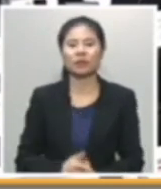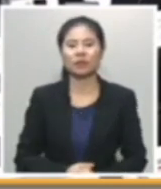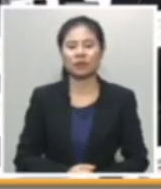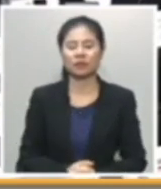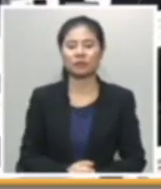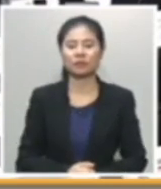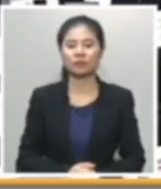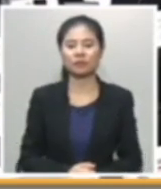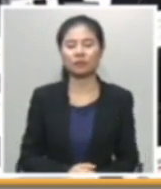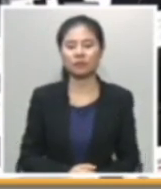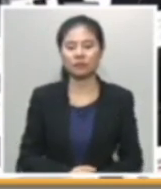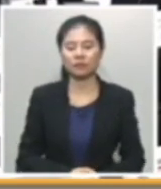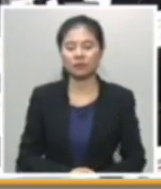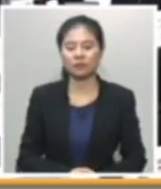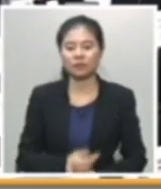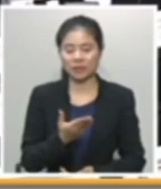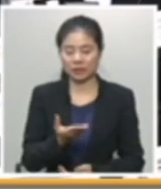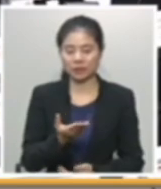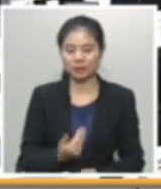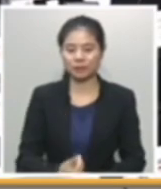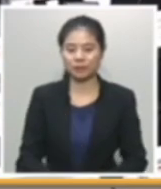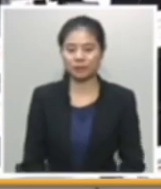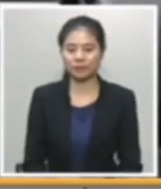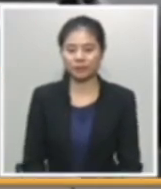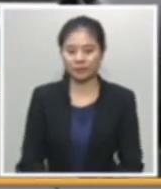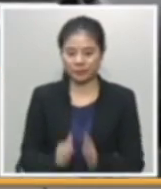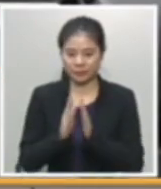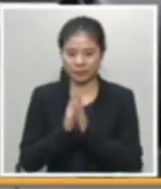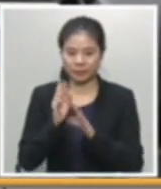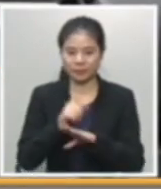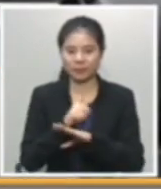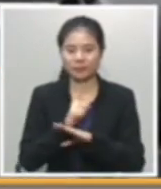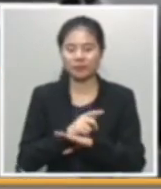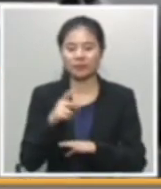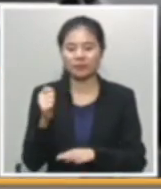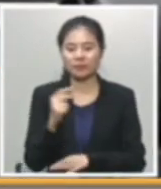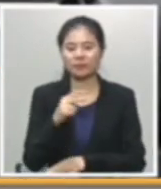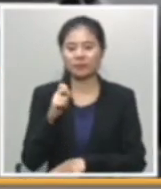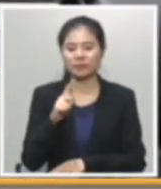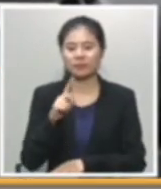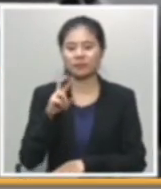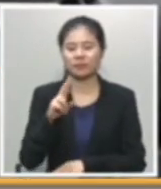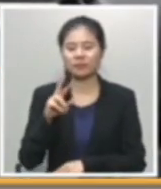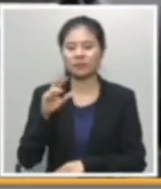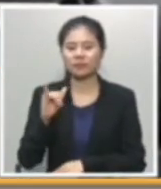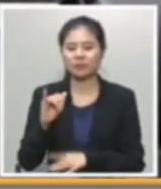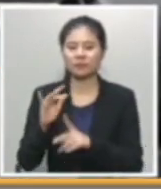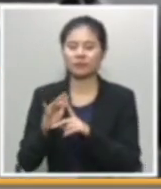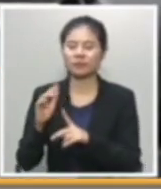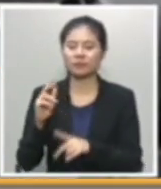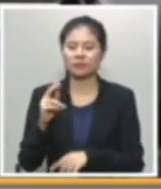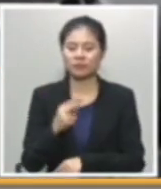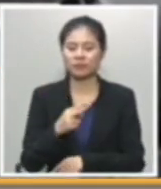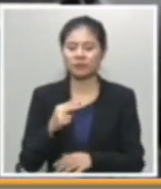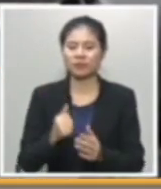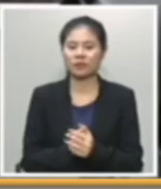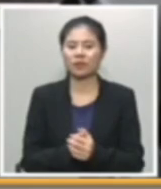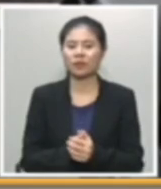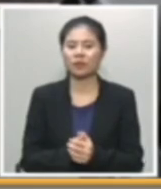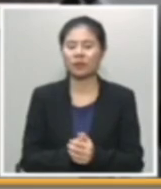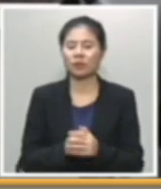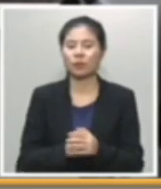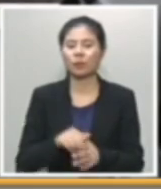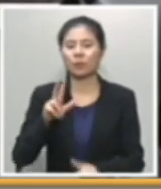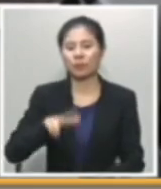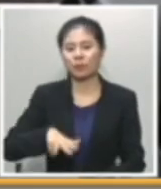ไม่ถึงคิวท่านเชิญท่าน กับเรียนท่านประธานที่เคารพครับจิรายุห่วงทรัพย์สมาชิกสภาผู้แทนราษฎรกรุงเทพมหานครพรรคเพื่อไทย